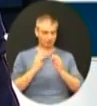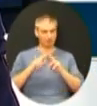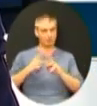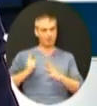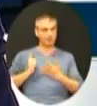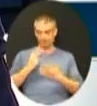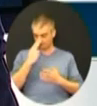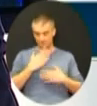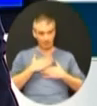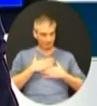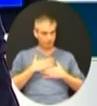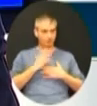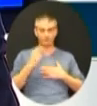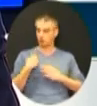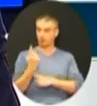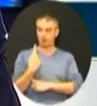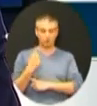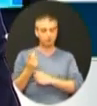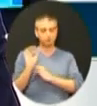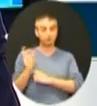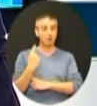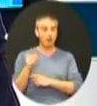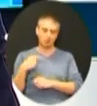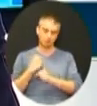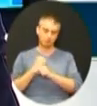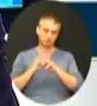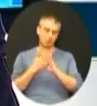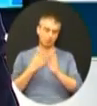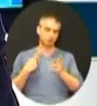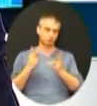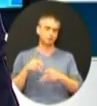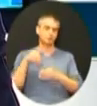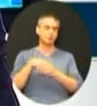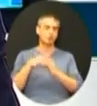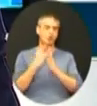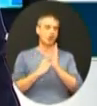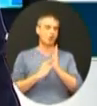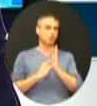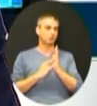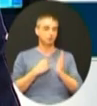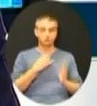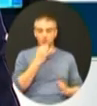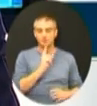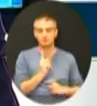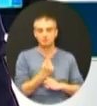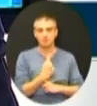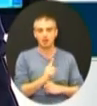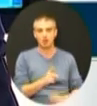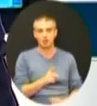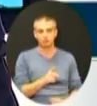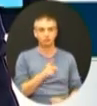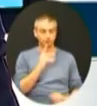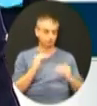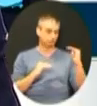הפרטים בחינת אנחנו בשבילנו יש לקוח ובשביל לקוח אנחנו עושים את כל מה שאפשר במסגרת החוק כאן שאלה מי ה לכוח וכאן